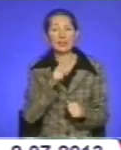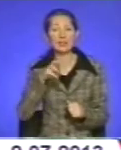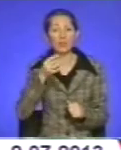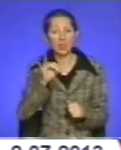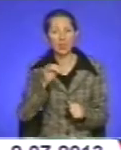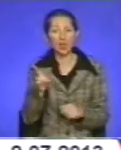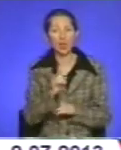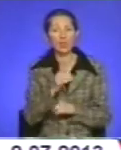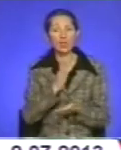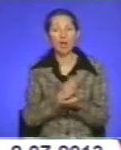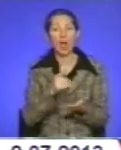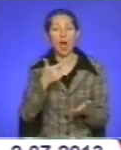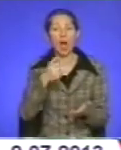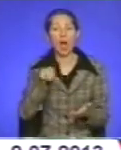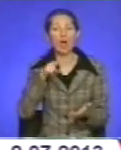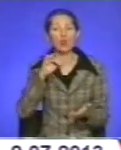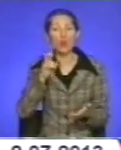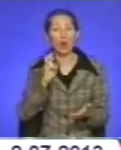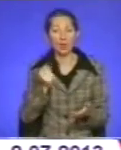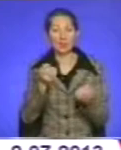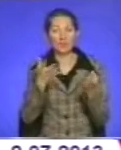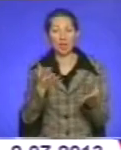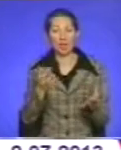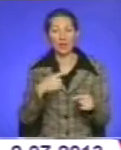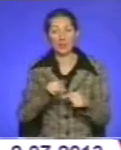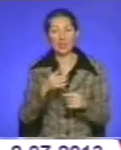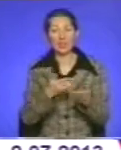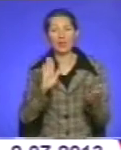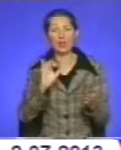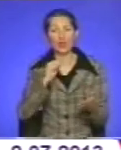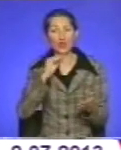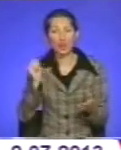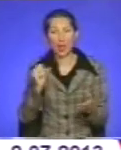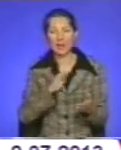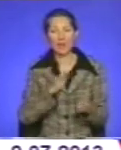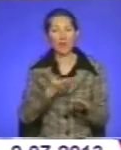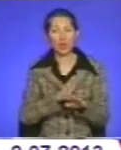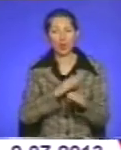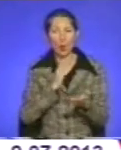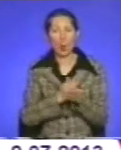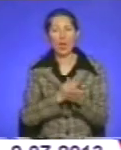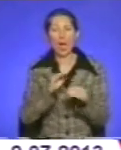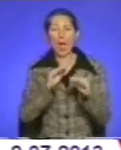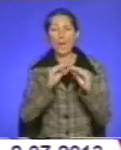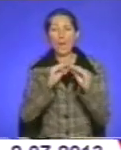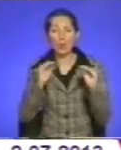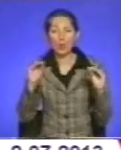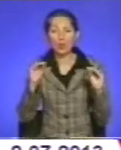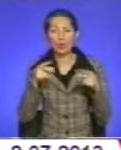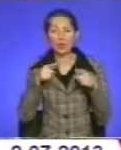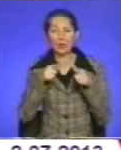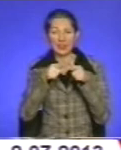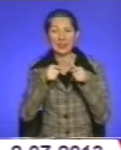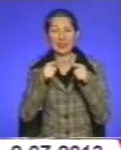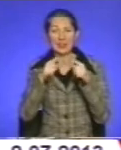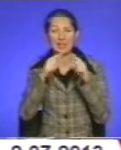звичайна. Відрізнити її від вужа неважко. Вона має практично плоску трикутну голівку маленьку, має